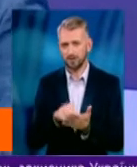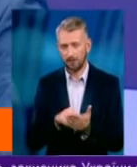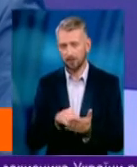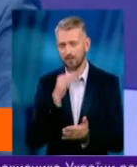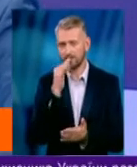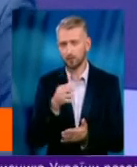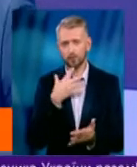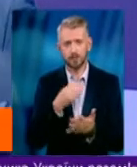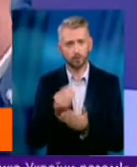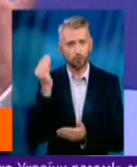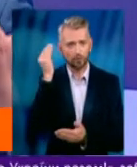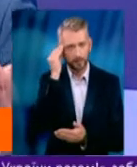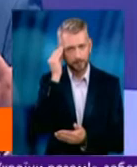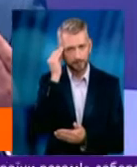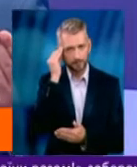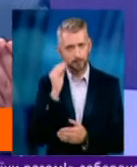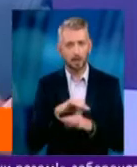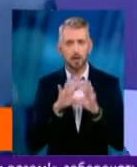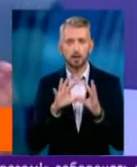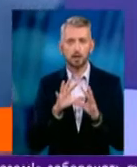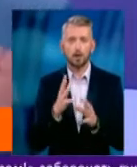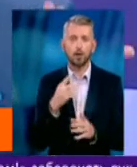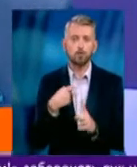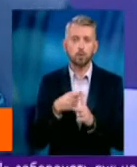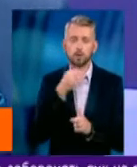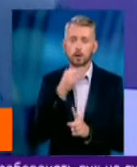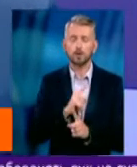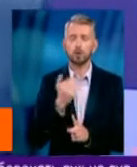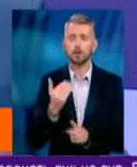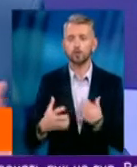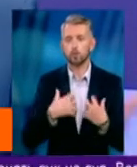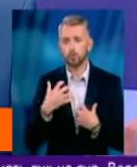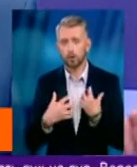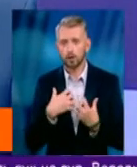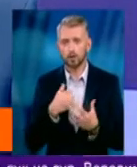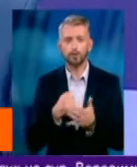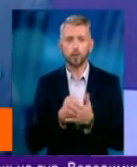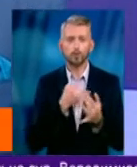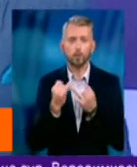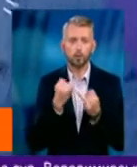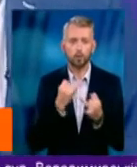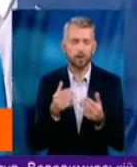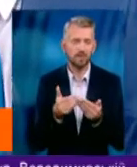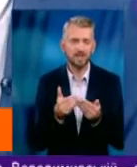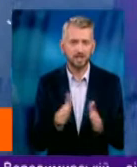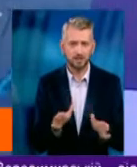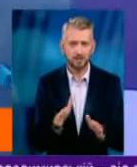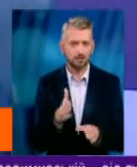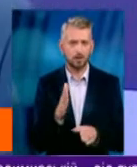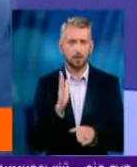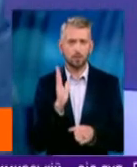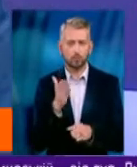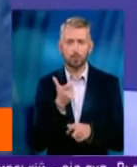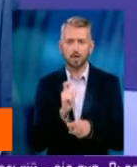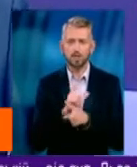висловити свої думки, заразом сказати, що вас турбує, хвилює, адже до спілкування, звичайно, відкриті і максимально будемо